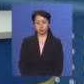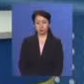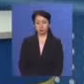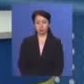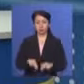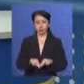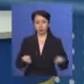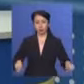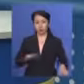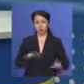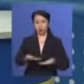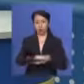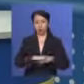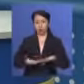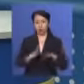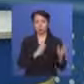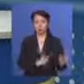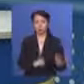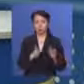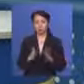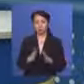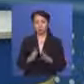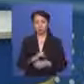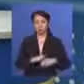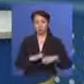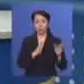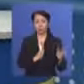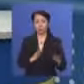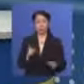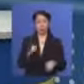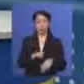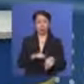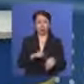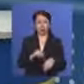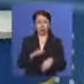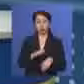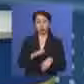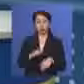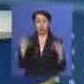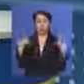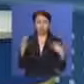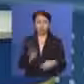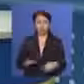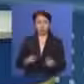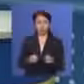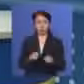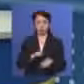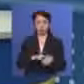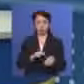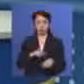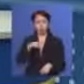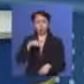В Петропавловске прошел общегарнизонный развод комплексных сил стражей правопорядка. Начальник областного департамента полиции